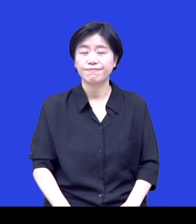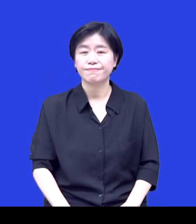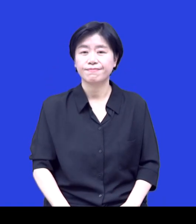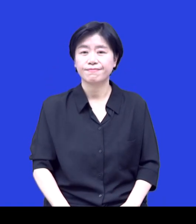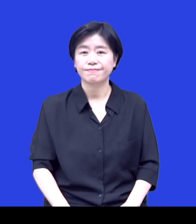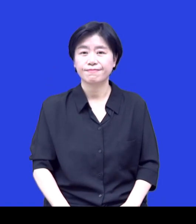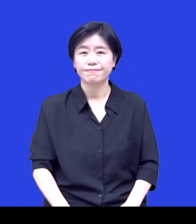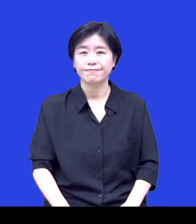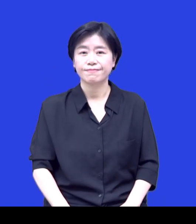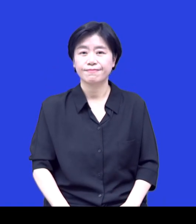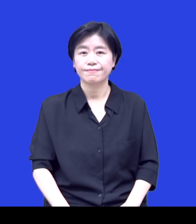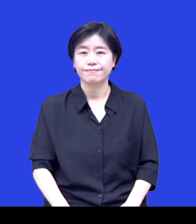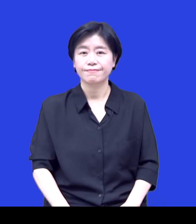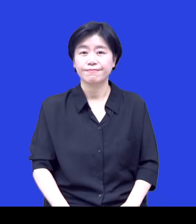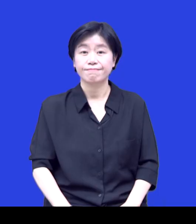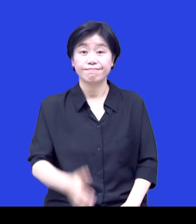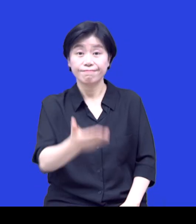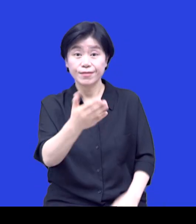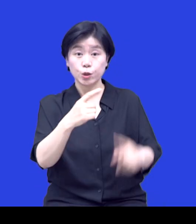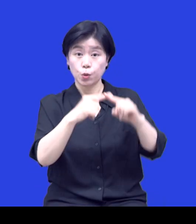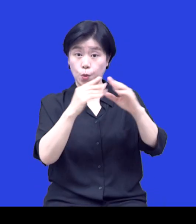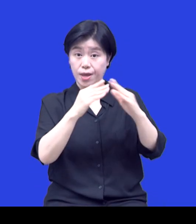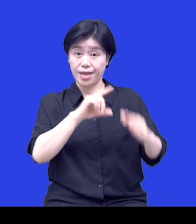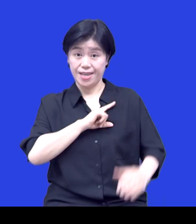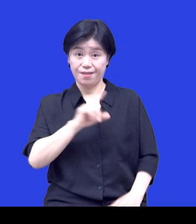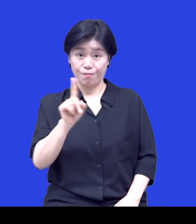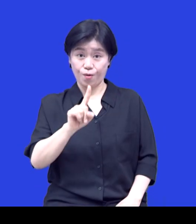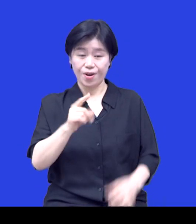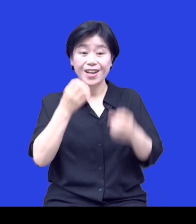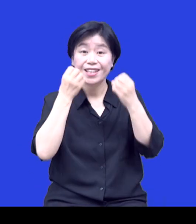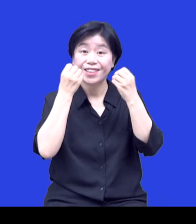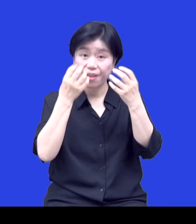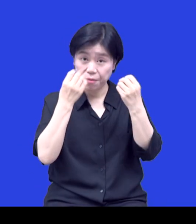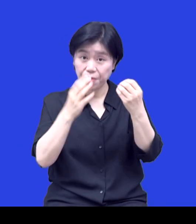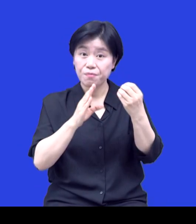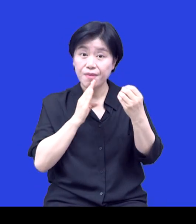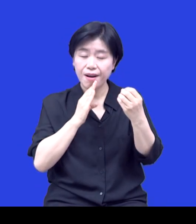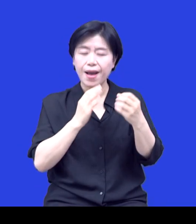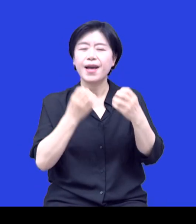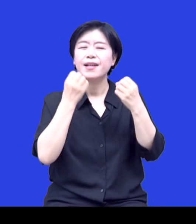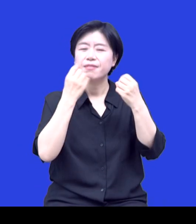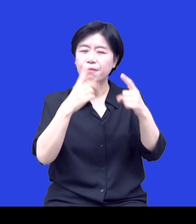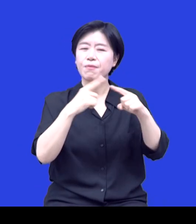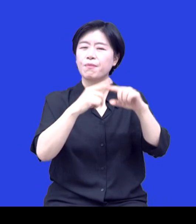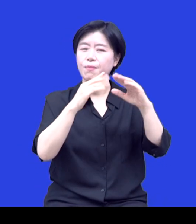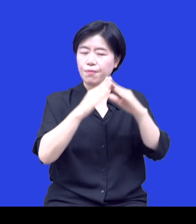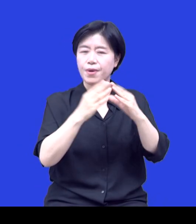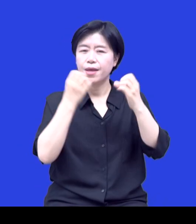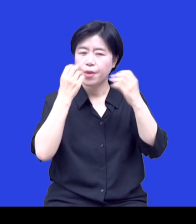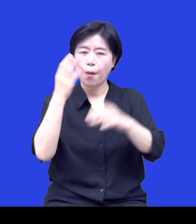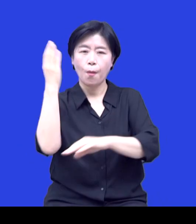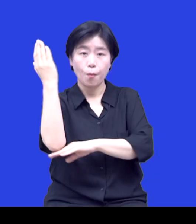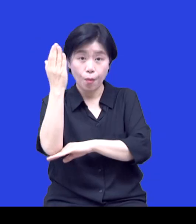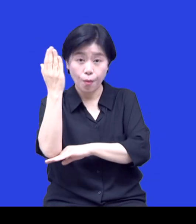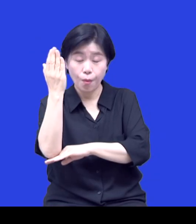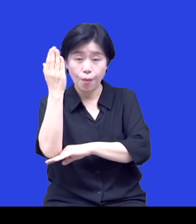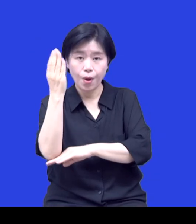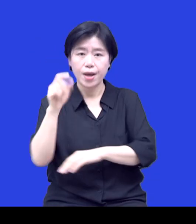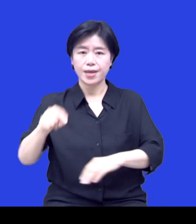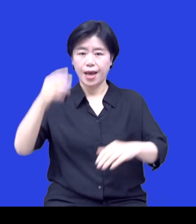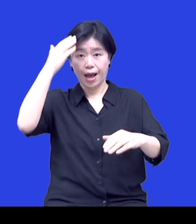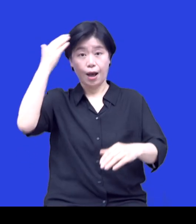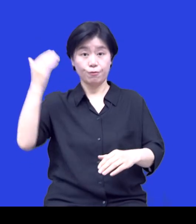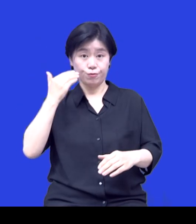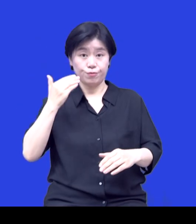것이 아닌가 예. 생각이 들었습니다. 그렇게 그렇습니다. 목사님 교회 이름처럼 예. 새로운 교회, 새로운 네. 목회 또 정말 우리 이 한국